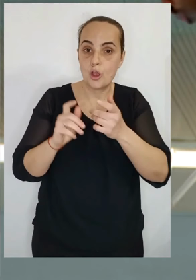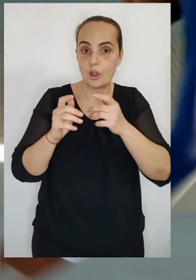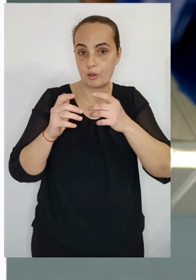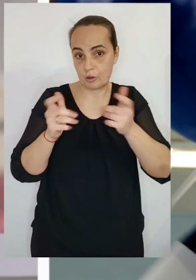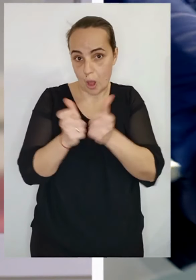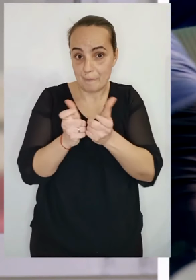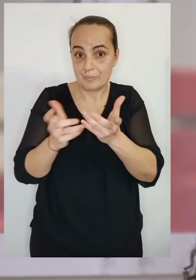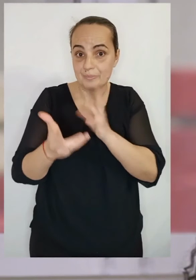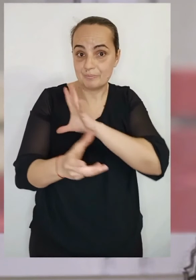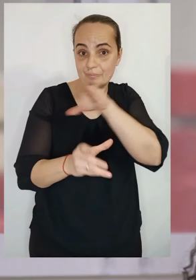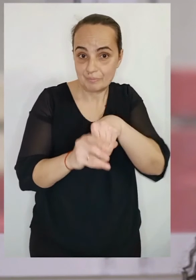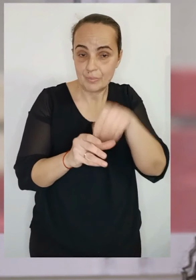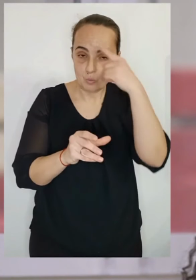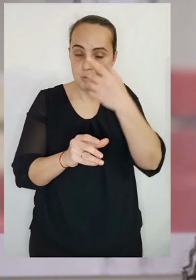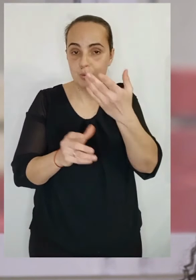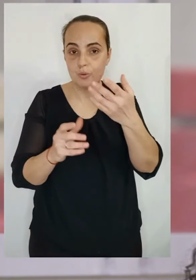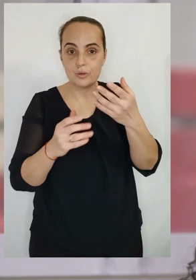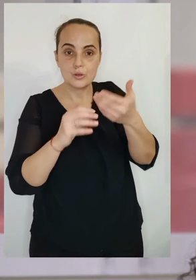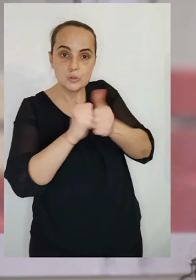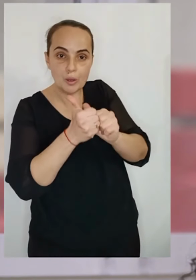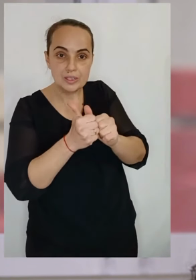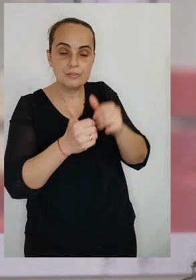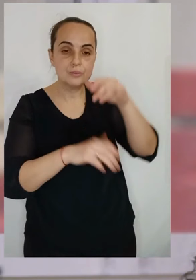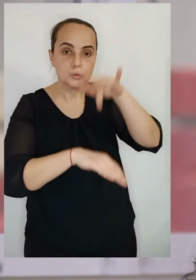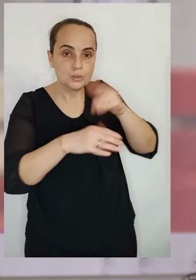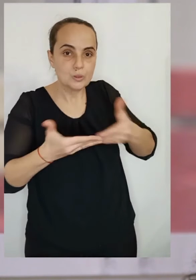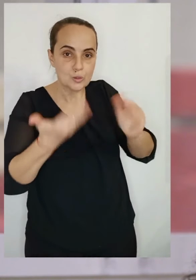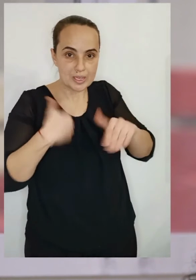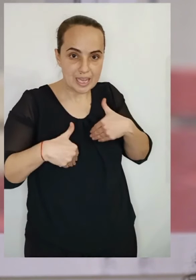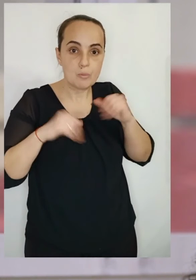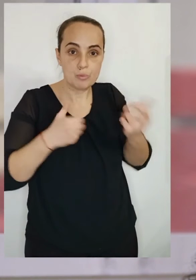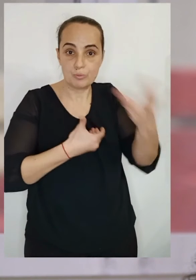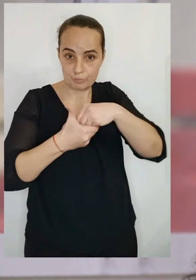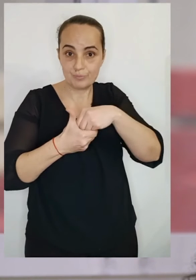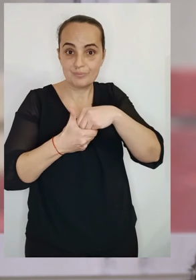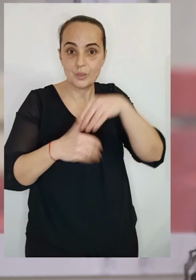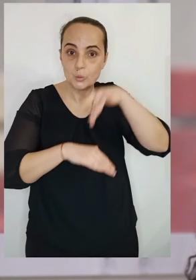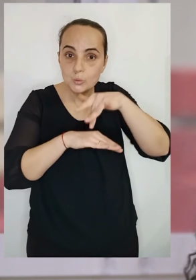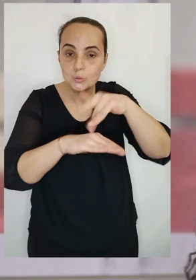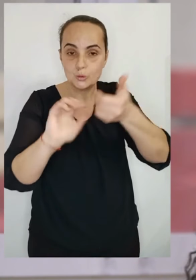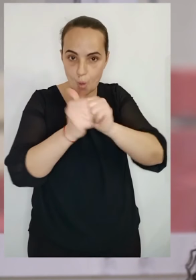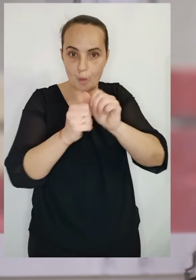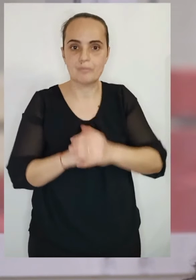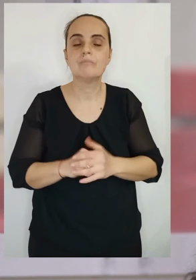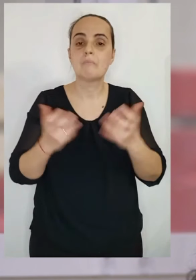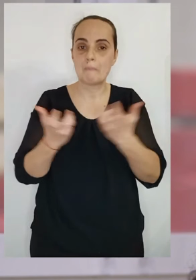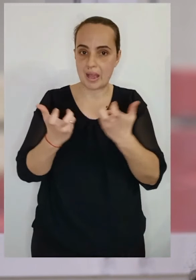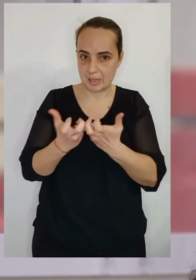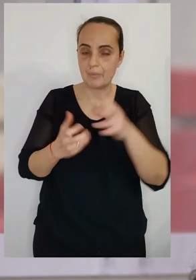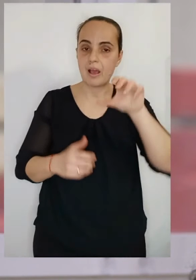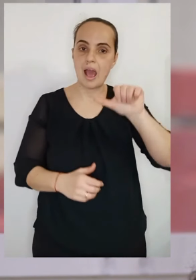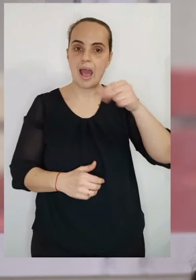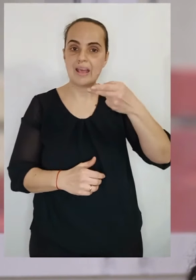qui permettent aux sportifs porteurs de handicap d'avoir une pratique sportive. Mais il y a aussi des clubs, par exemple, comme